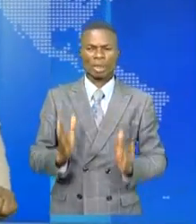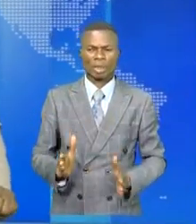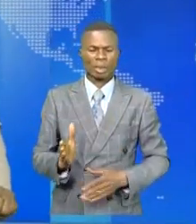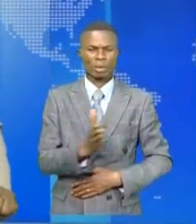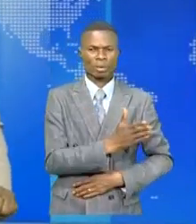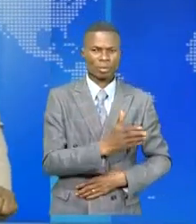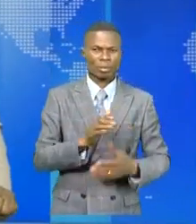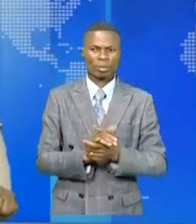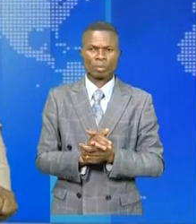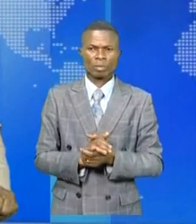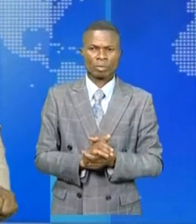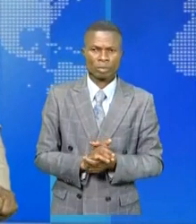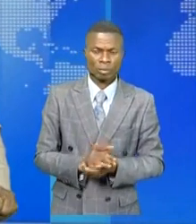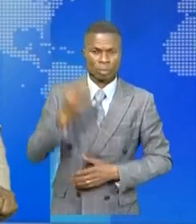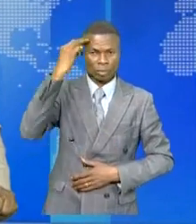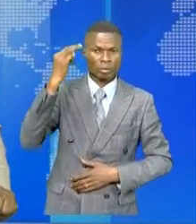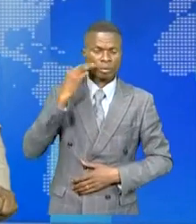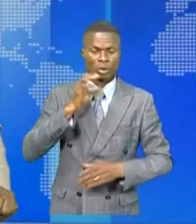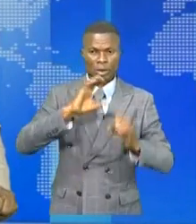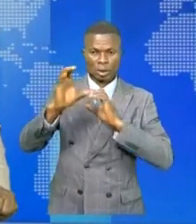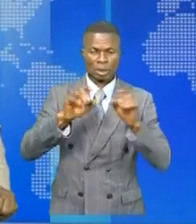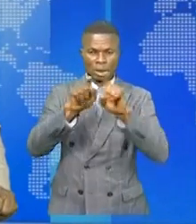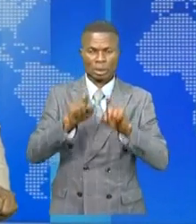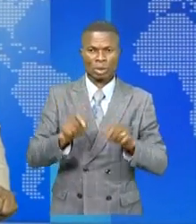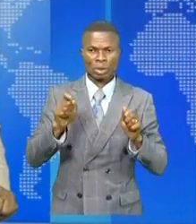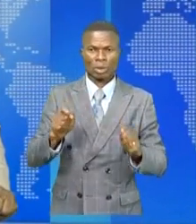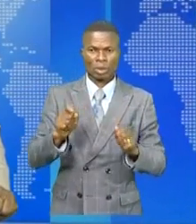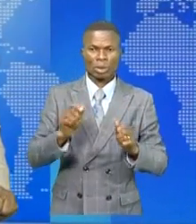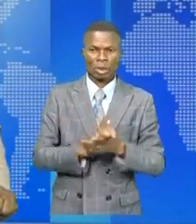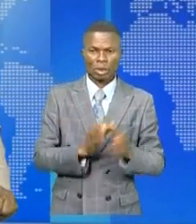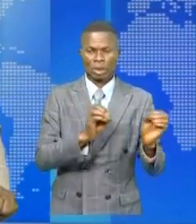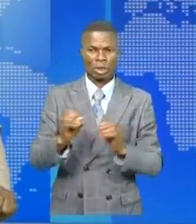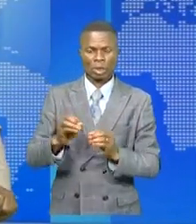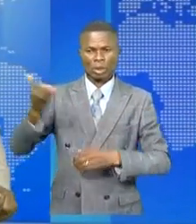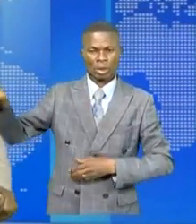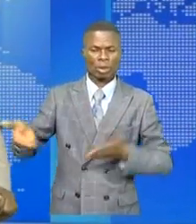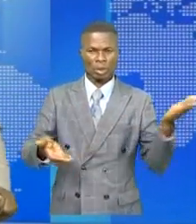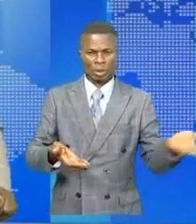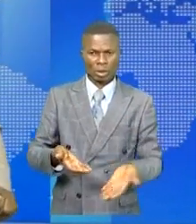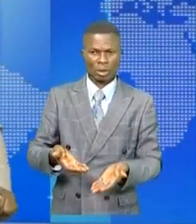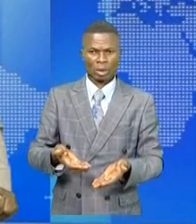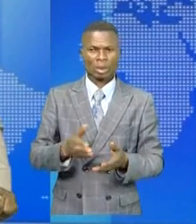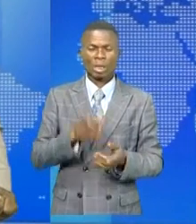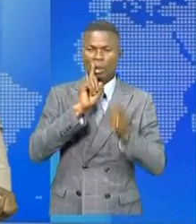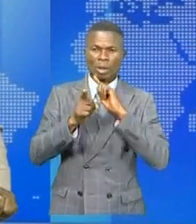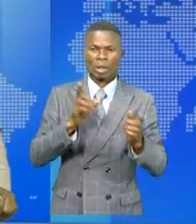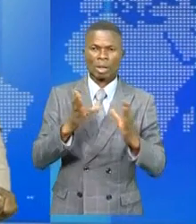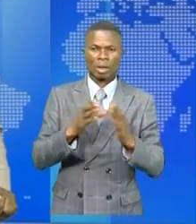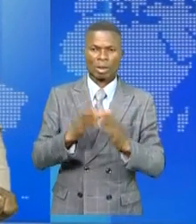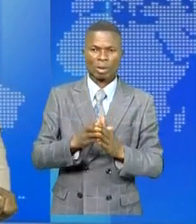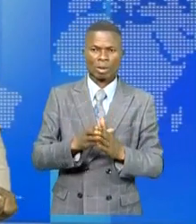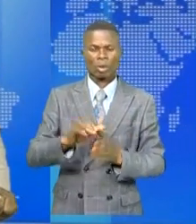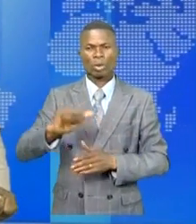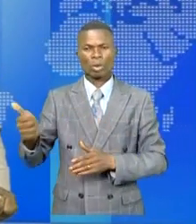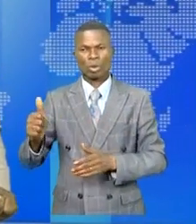Merci Mireille Ndekié. Le ministre de la Communication et Médias a accordé une série d'audiences, parmi lesquelles son entretien avec quelques patrons